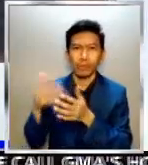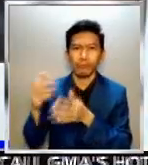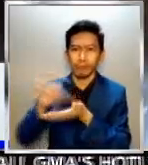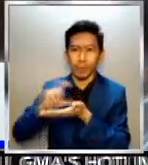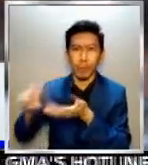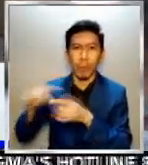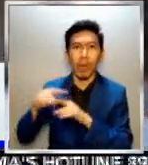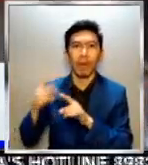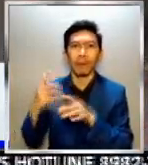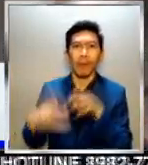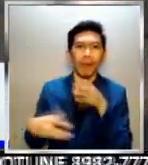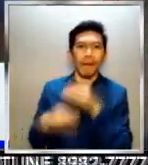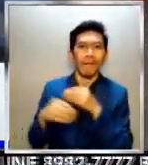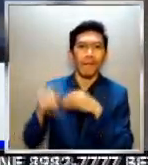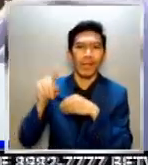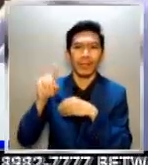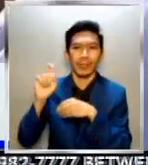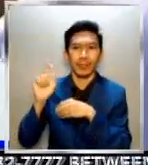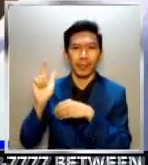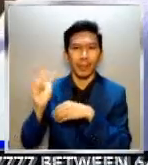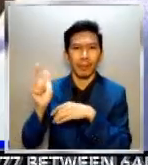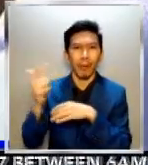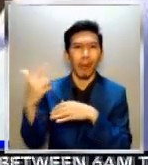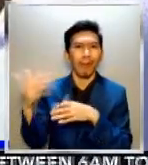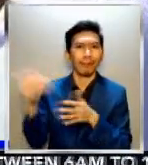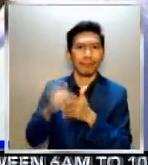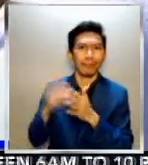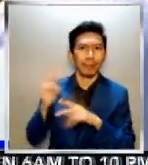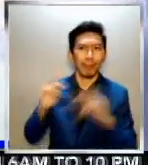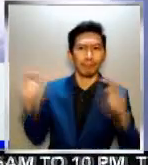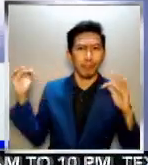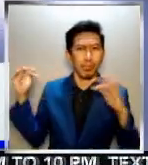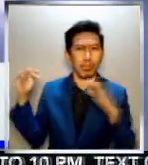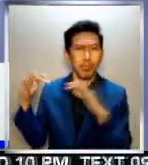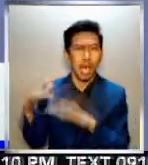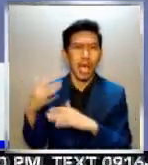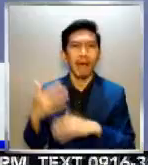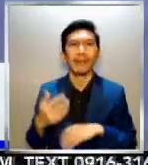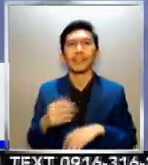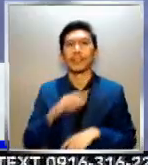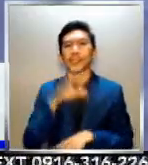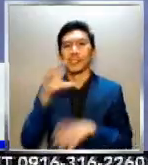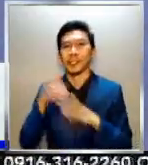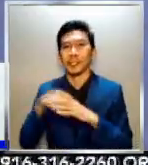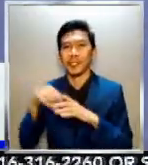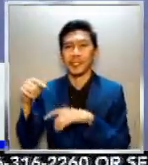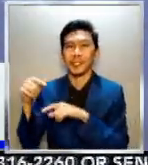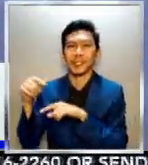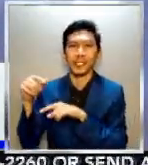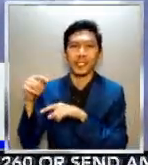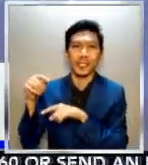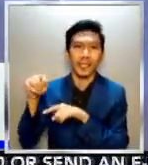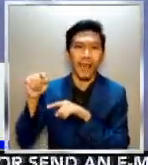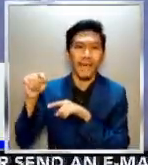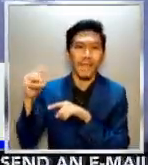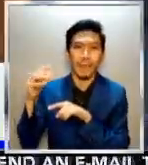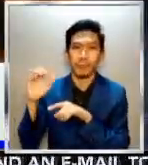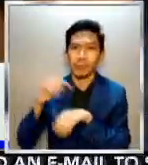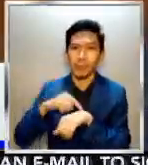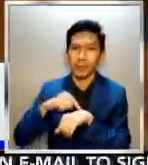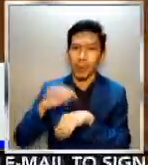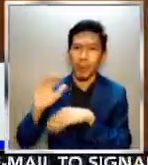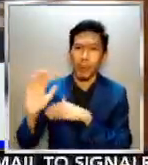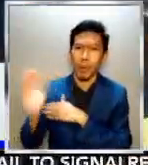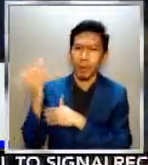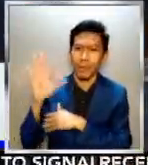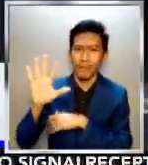pa, marami ang nagtakbuhan. Pasok sa kategorya si G. Alberto, na alas 5 pa lang ng umaga, nakapila na.